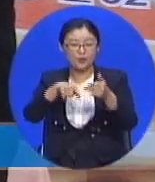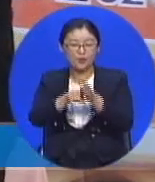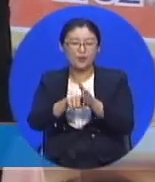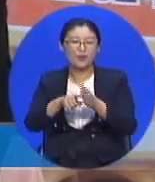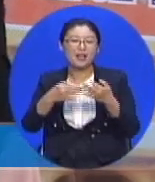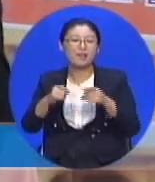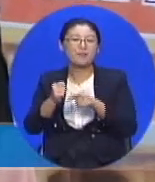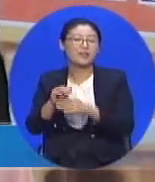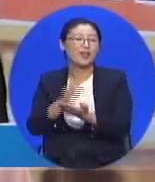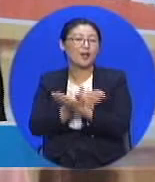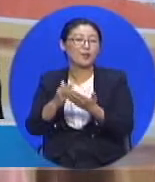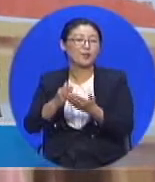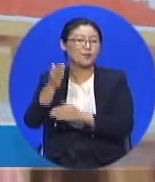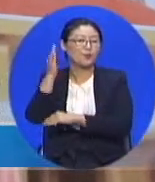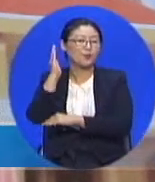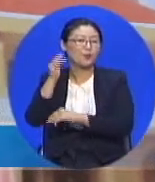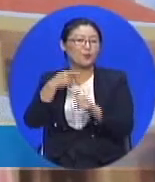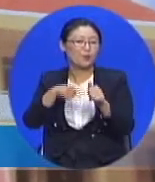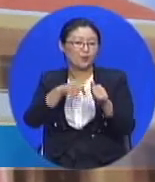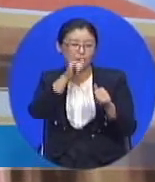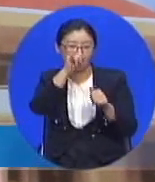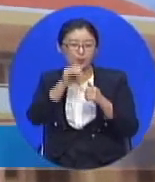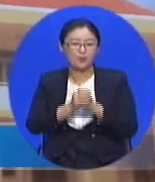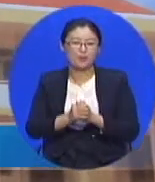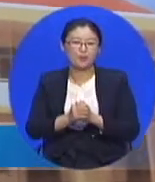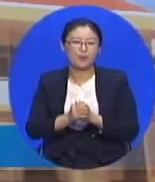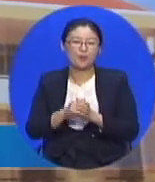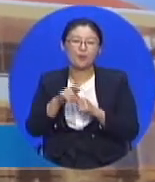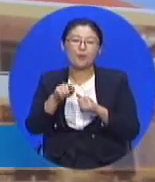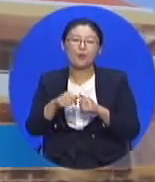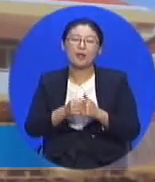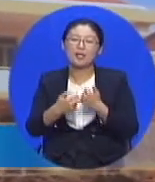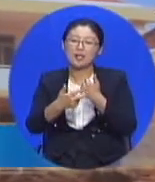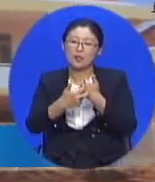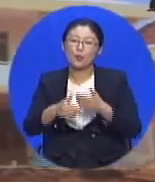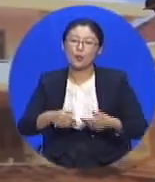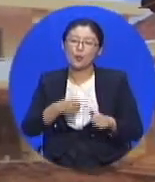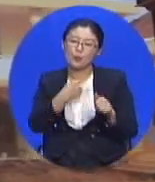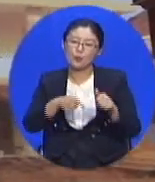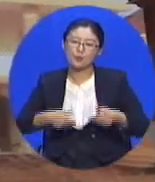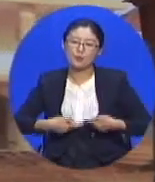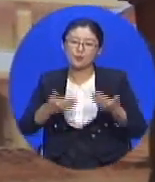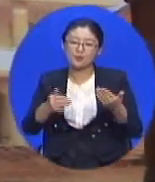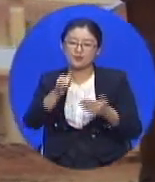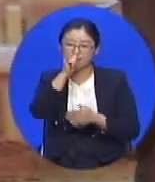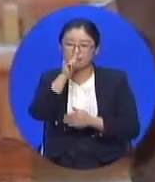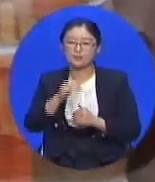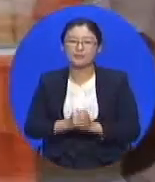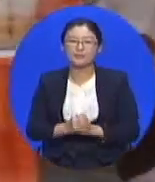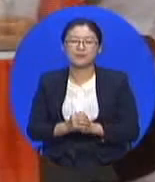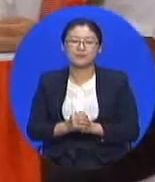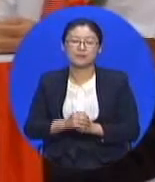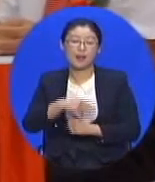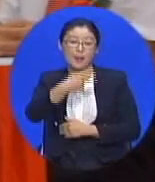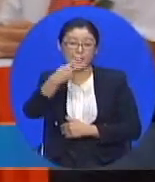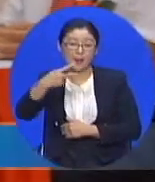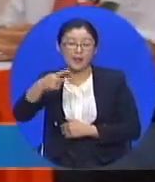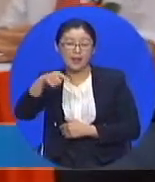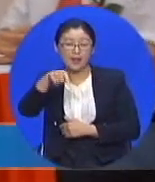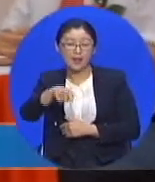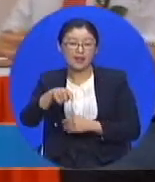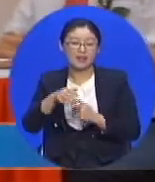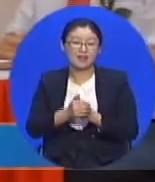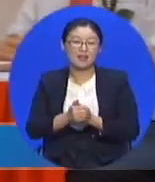나눔 교육을 실시하고 올해 초에 라오스 비엔티엔에서 의료봉사와 교육봉사를 벌였습니다. 베트남 호찌민 부근